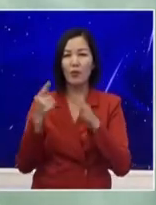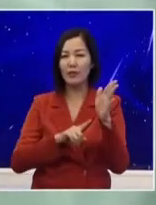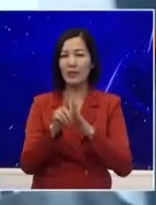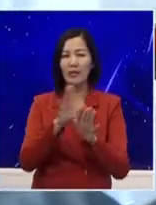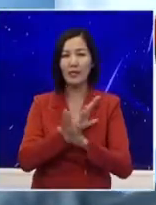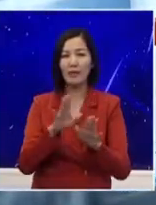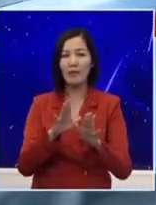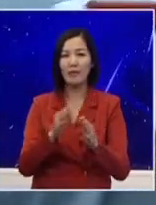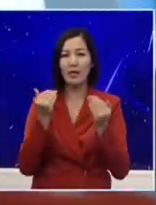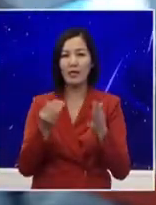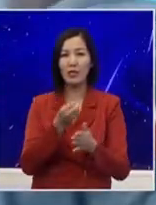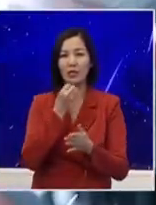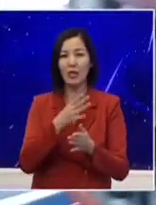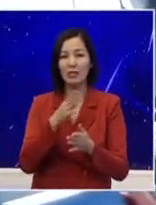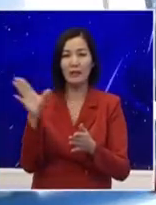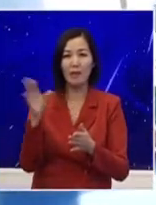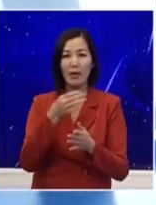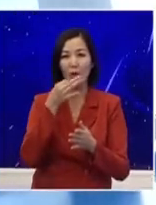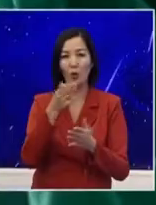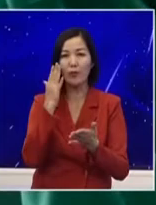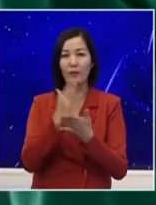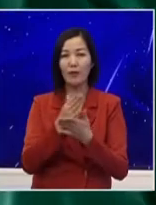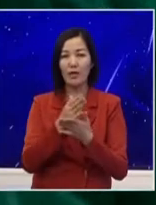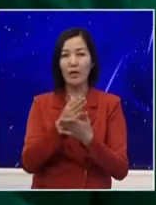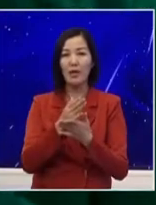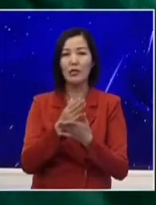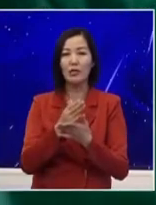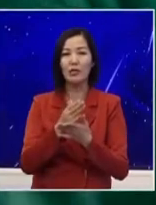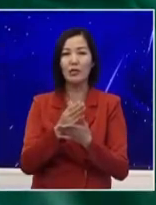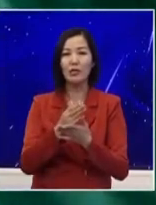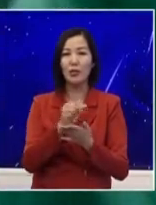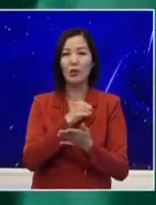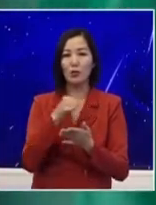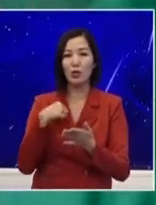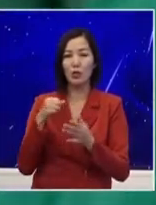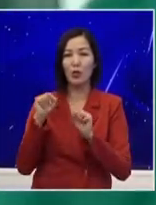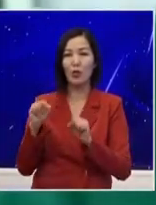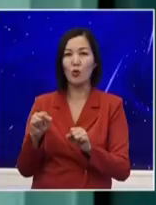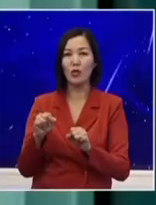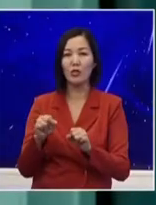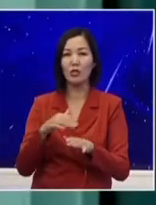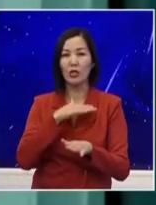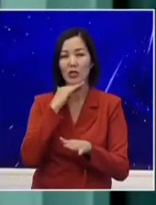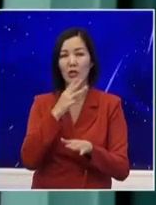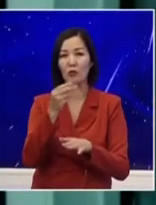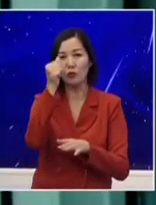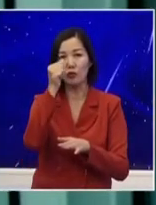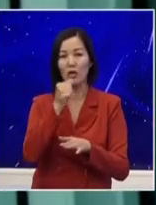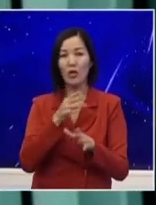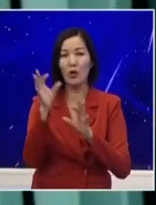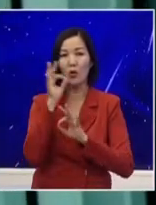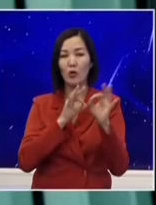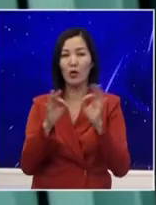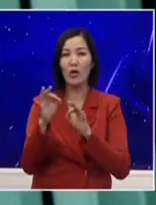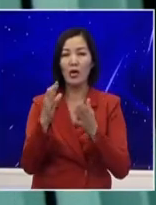емес, мамандар жақсы жаманды біліп қалды, әрі тәжірибе бар. Жеке қорғаныш құралдары да жеткілікті. 3 айлық қоры